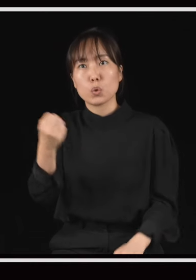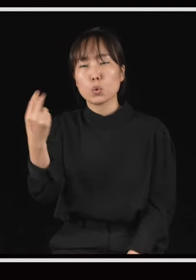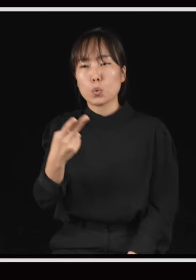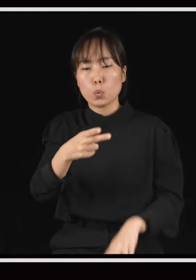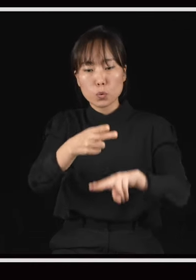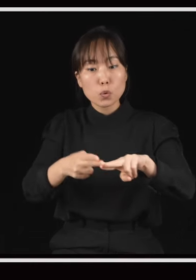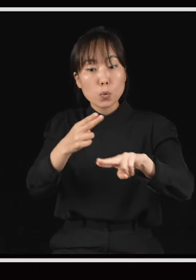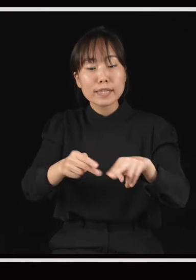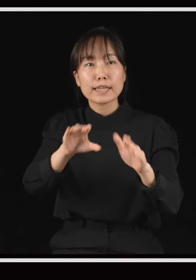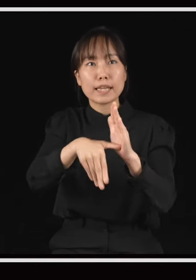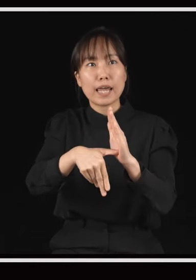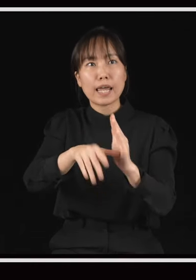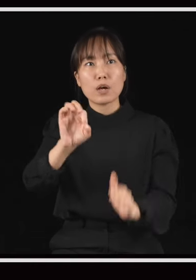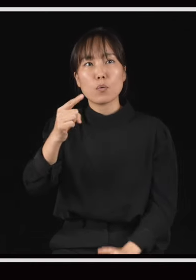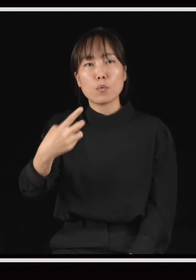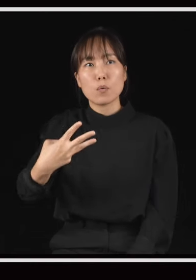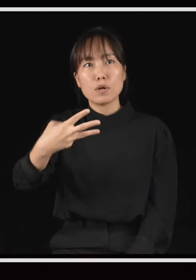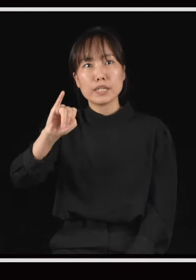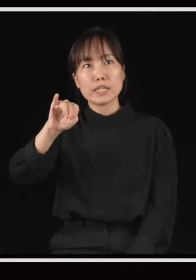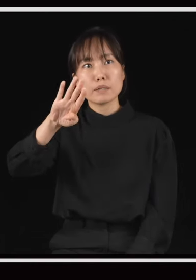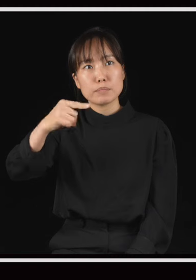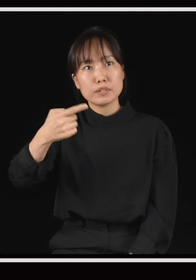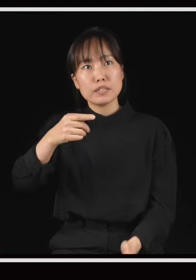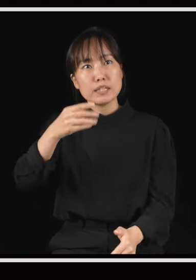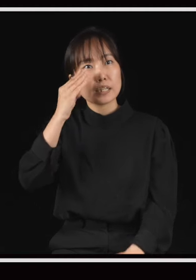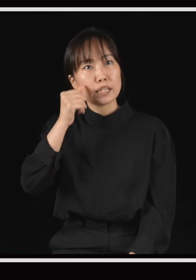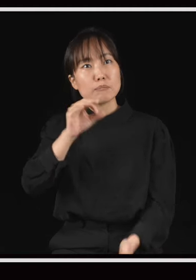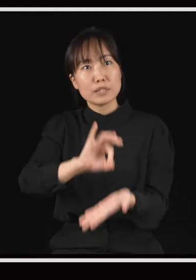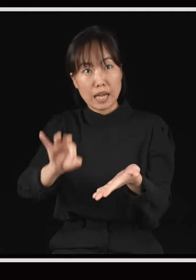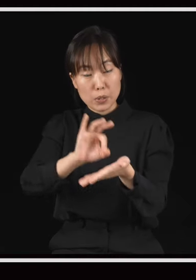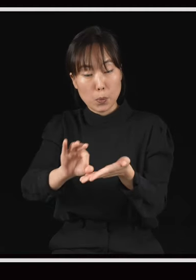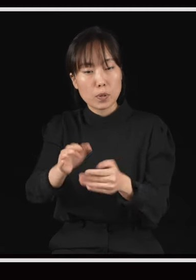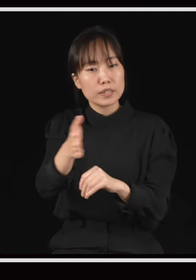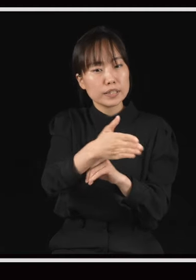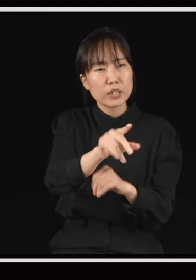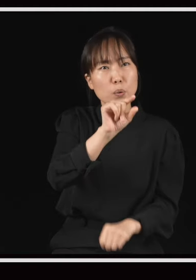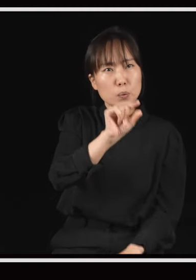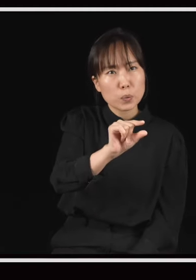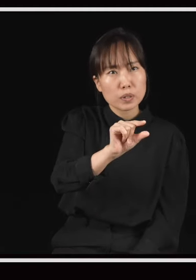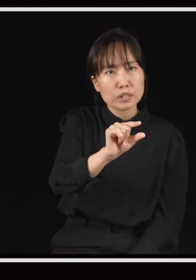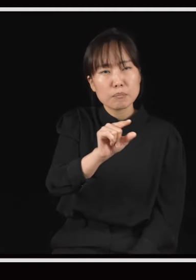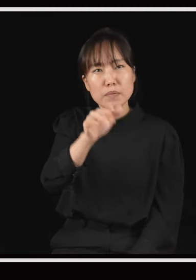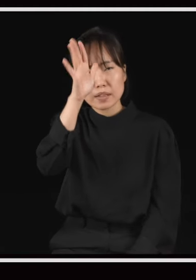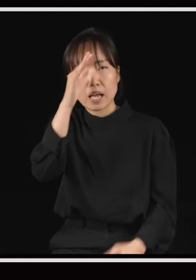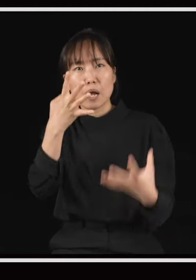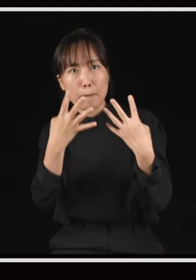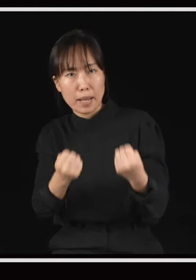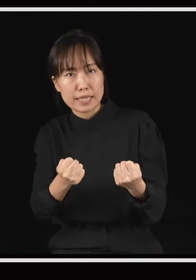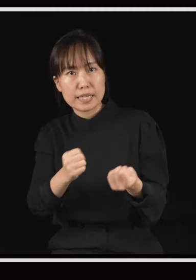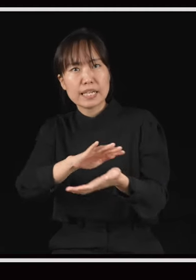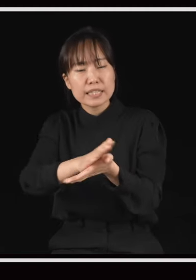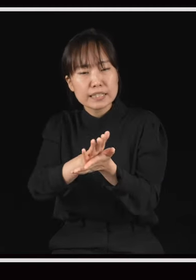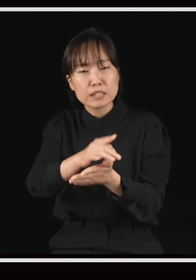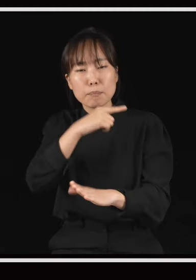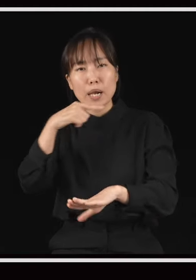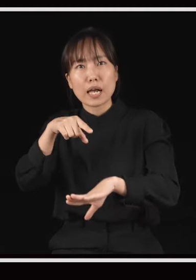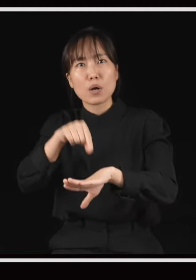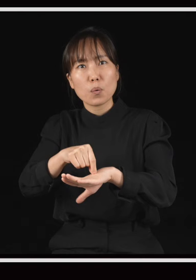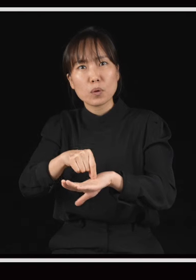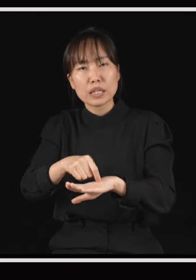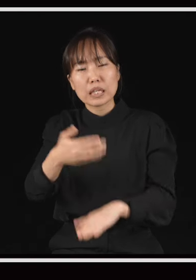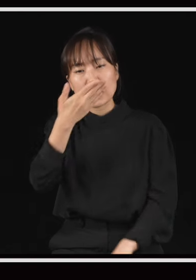먹고 요리용으로 올리브 오일 사용하고 생선 조금 먹고 닭고기도 많이 먹고 치즈나 붉은 고기는